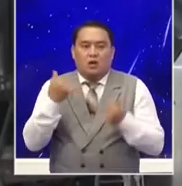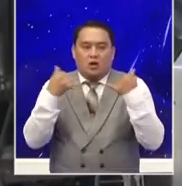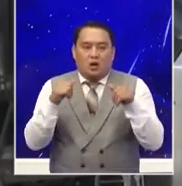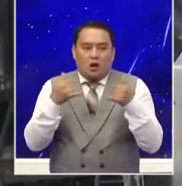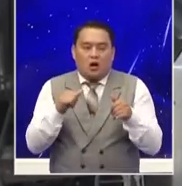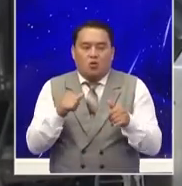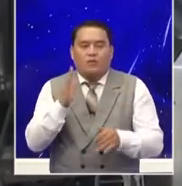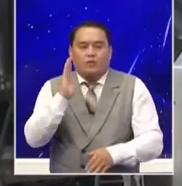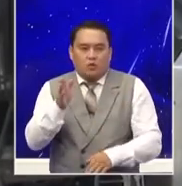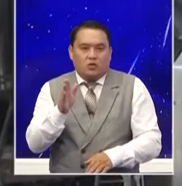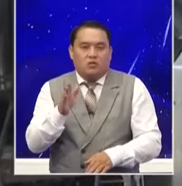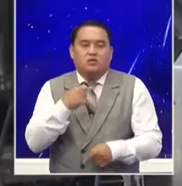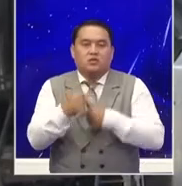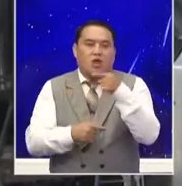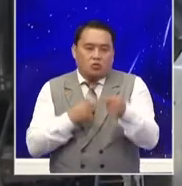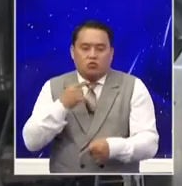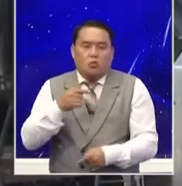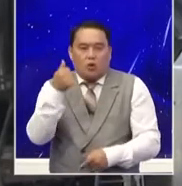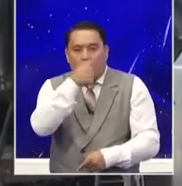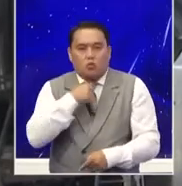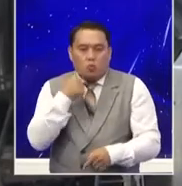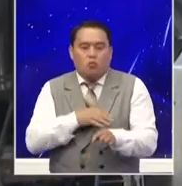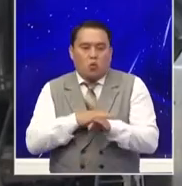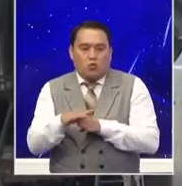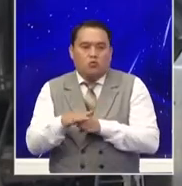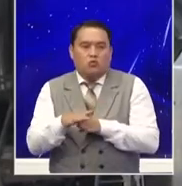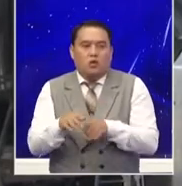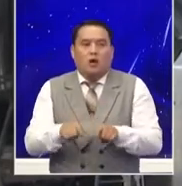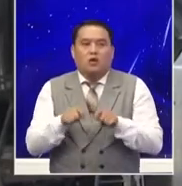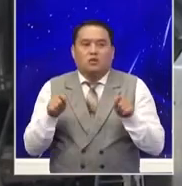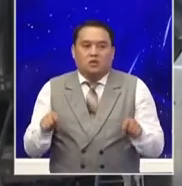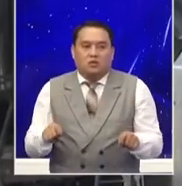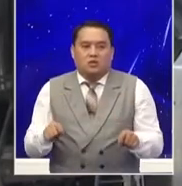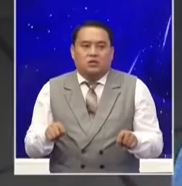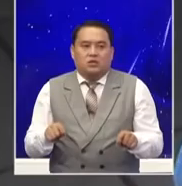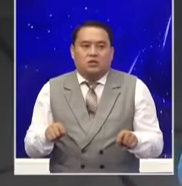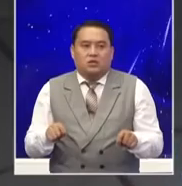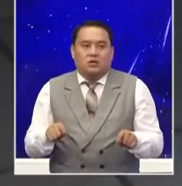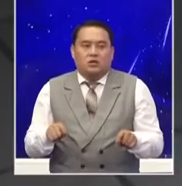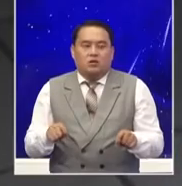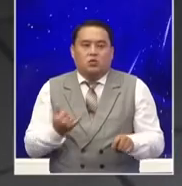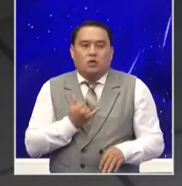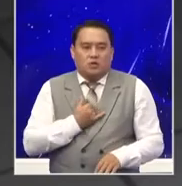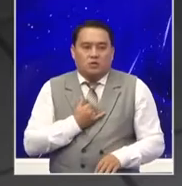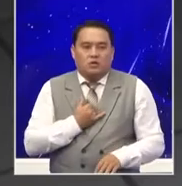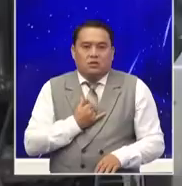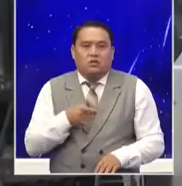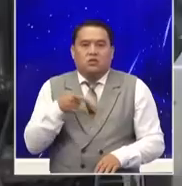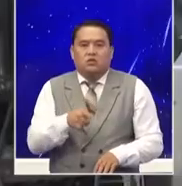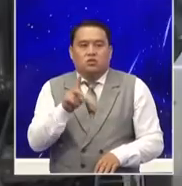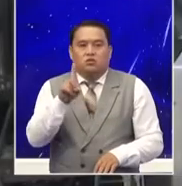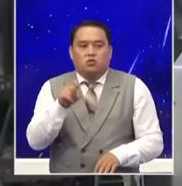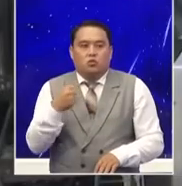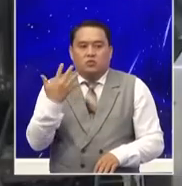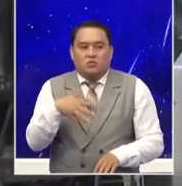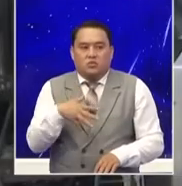дойны, а в следующем году полностью мы открываемся, тогда будет у нас 1150